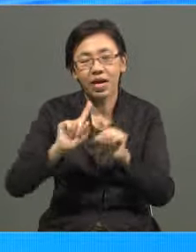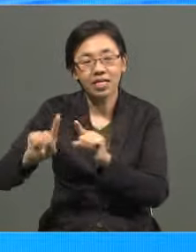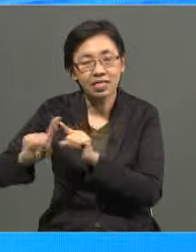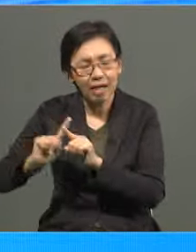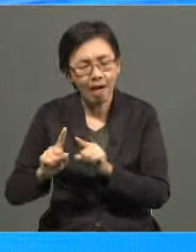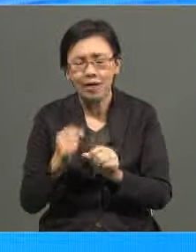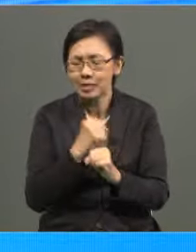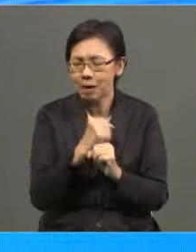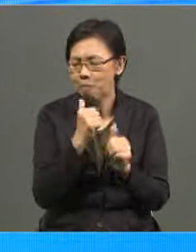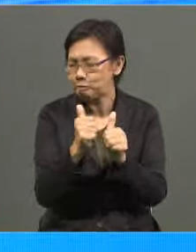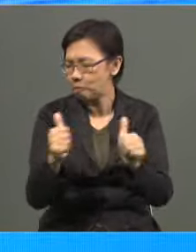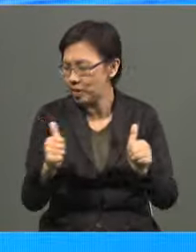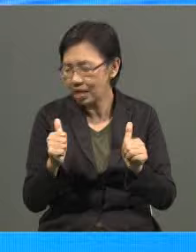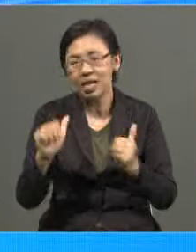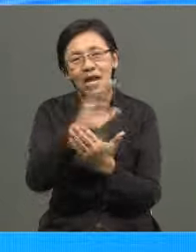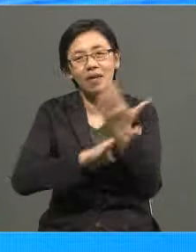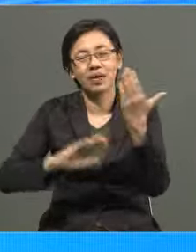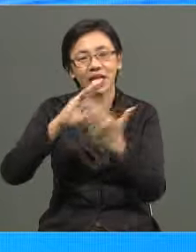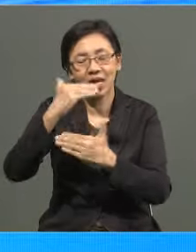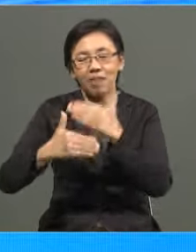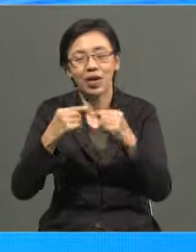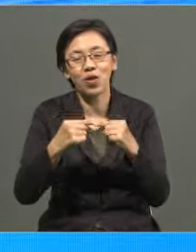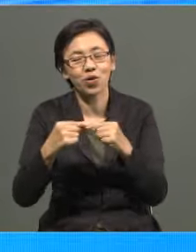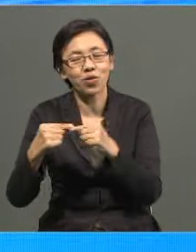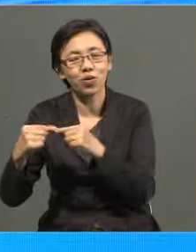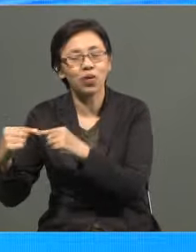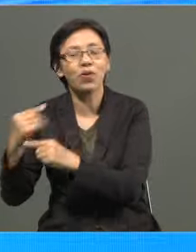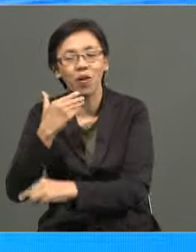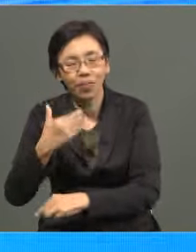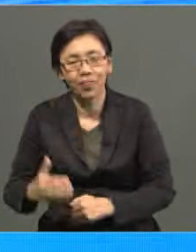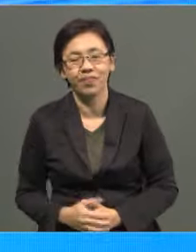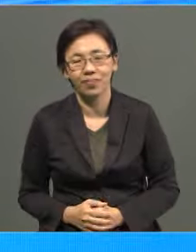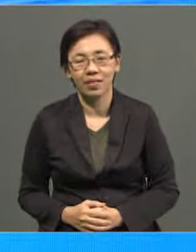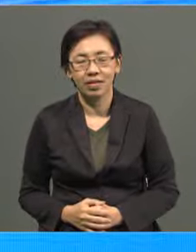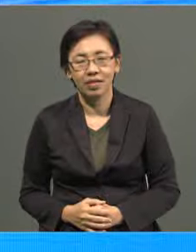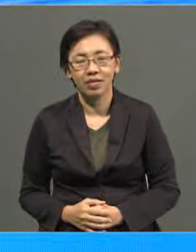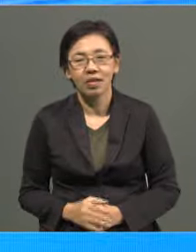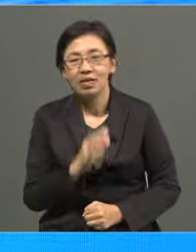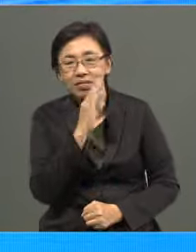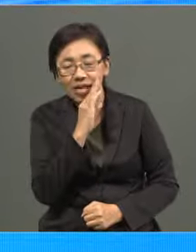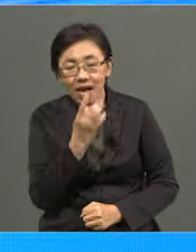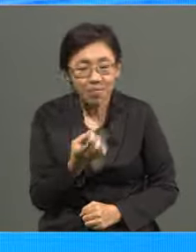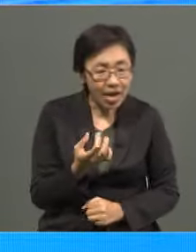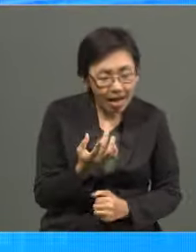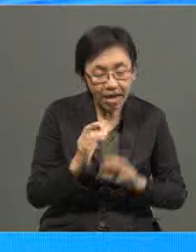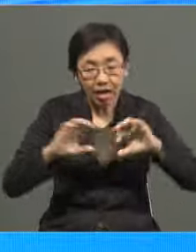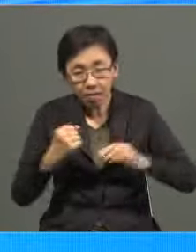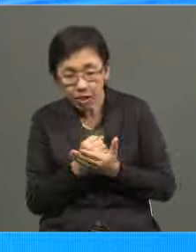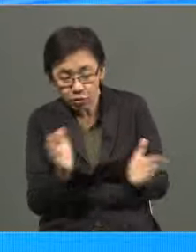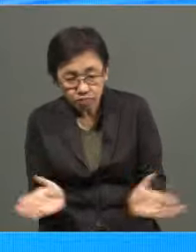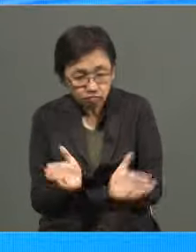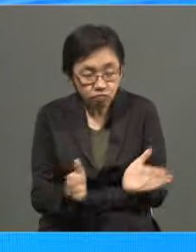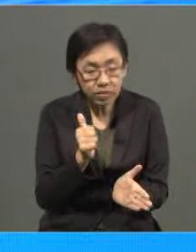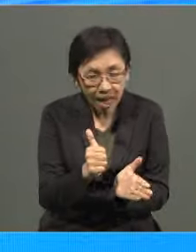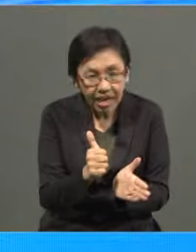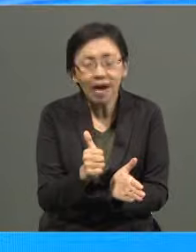ต่างๆให้กับประเทศชาติแบบนี้ต่อไปนานๆค่ะแล้วก็แน่นอนว่าเมื่อมีอะไรที่รัฐบาลจะซัพพอร์ตส่วนไหน